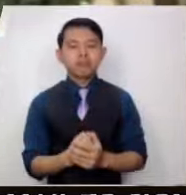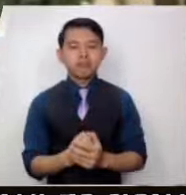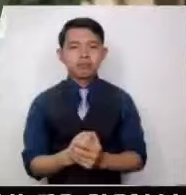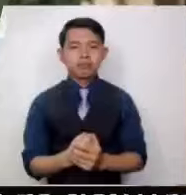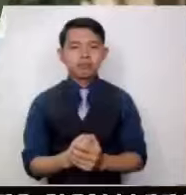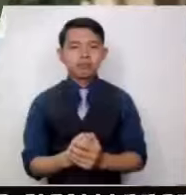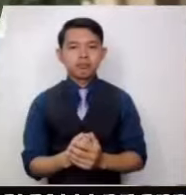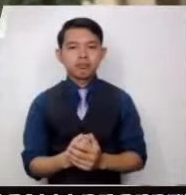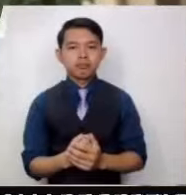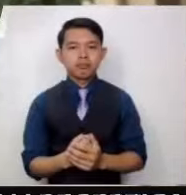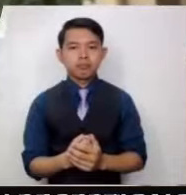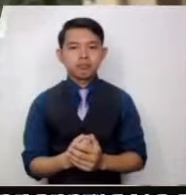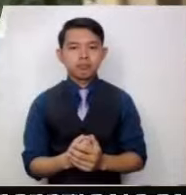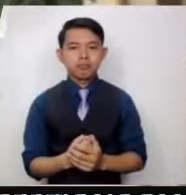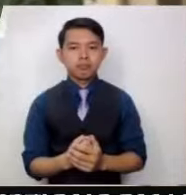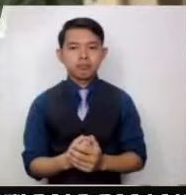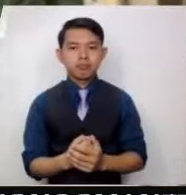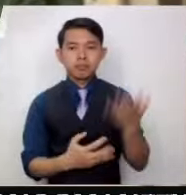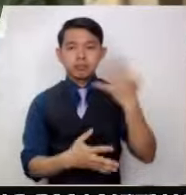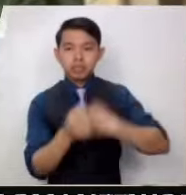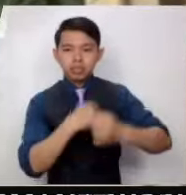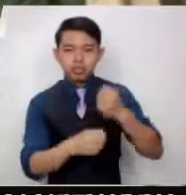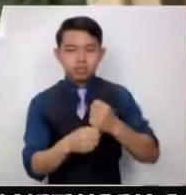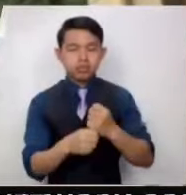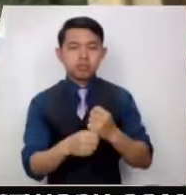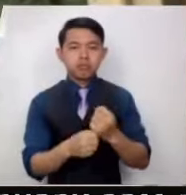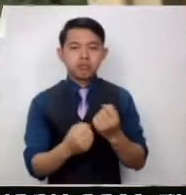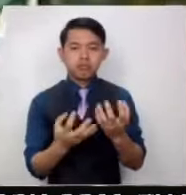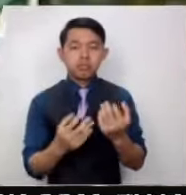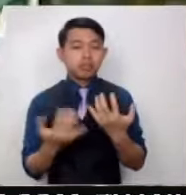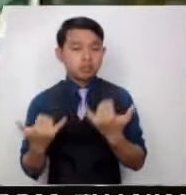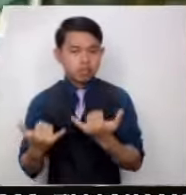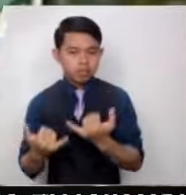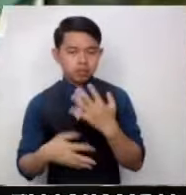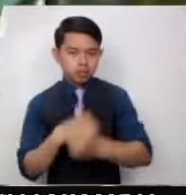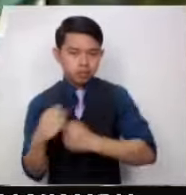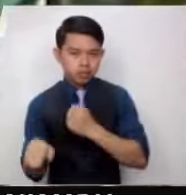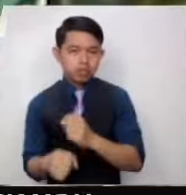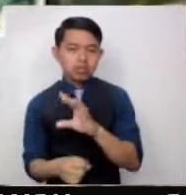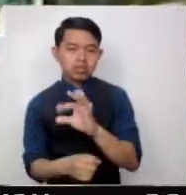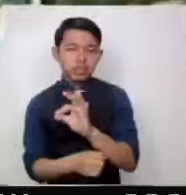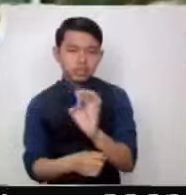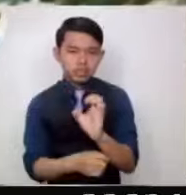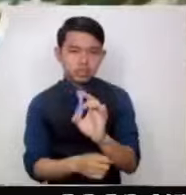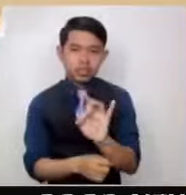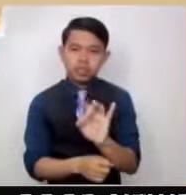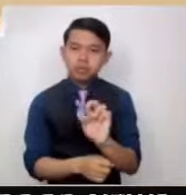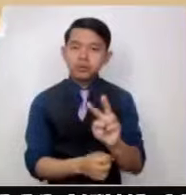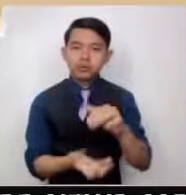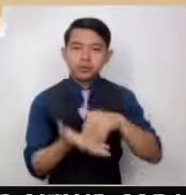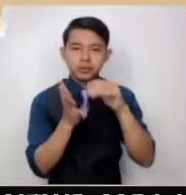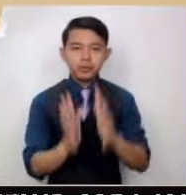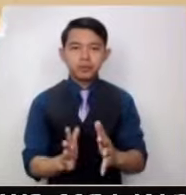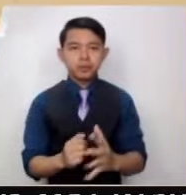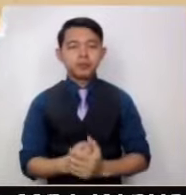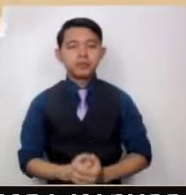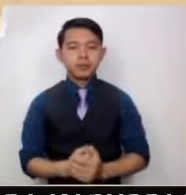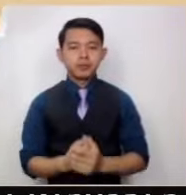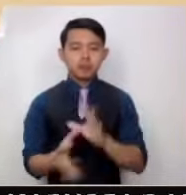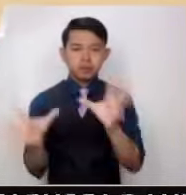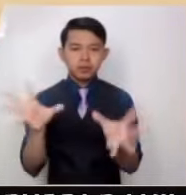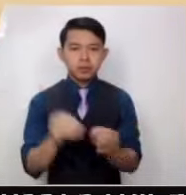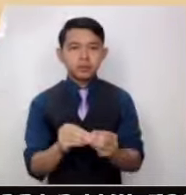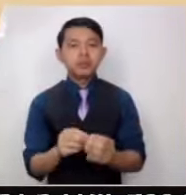nakaraang school year, meron na ngayong 982 students. Kabilang naman sa mga paaralan sa Region 1 na ngayon palang nagbukas